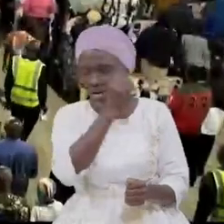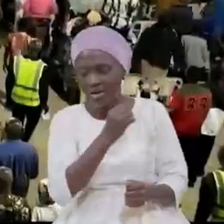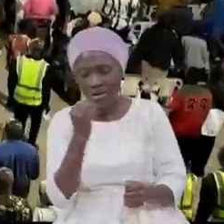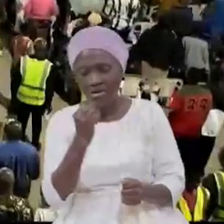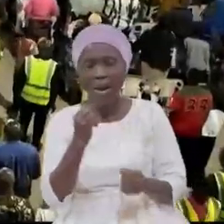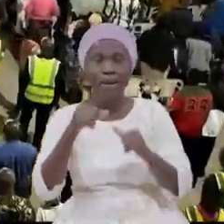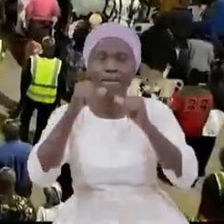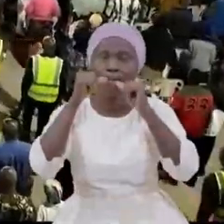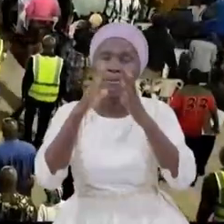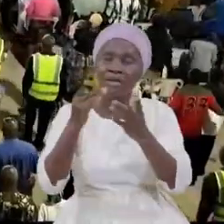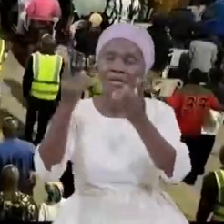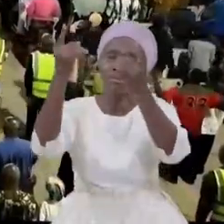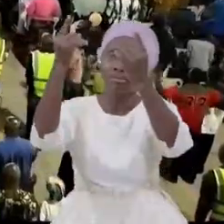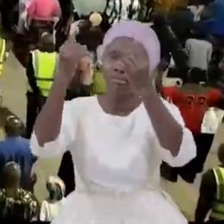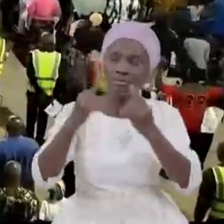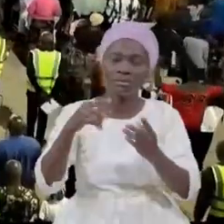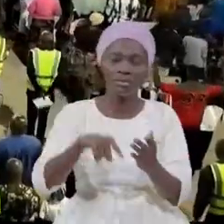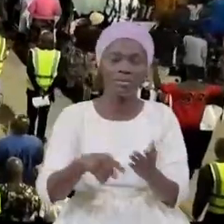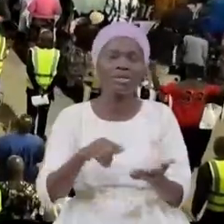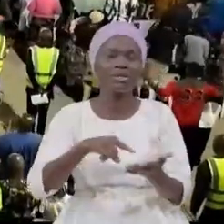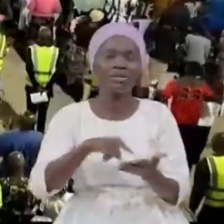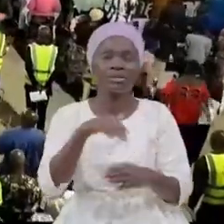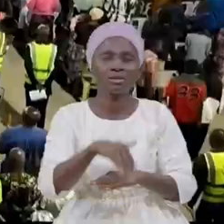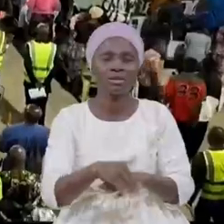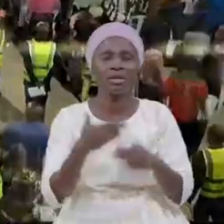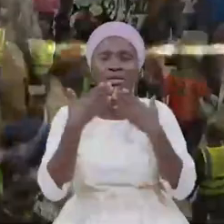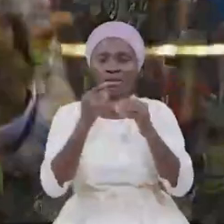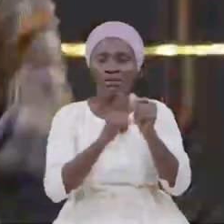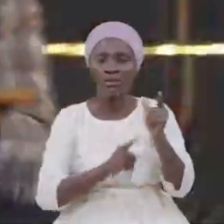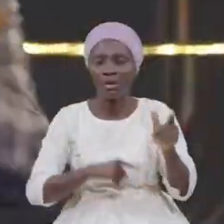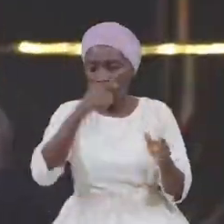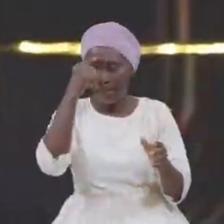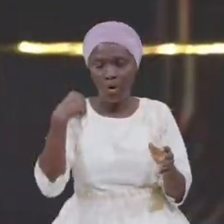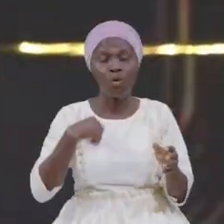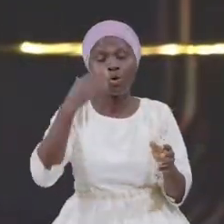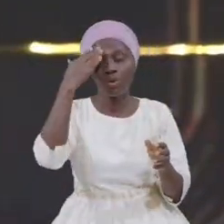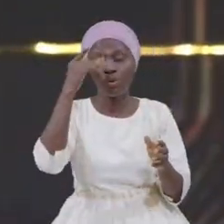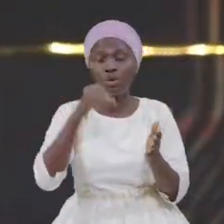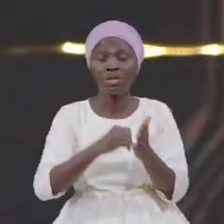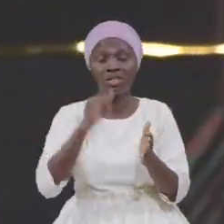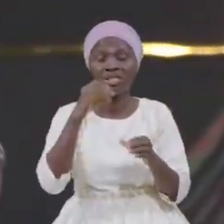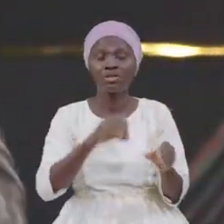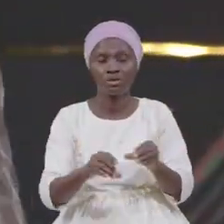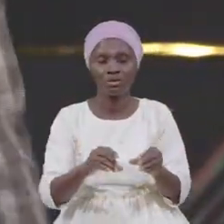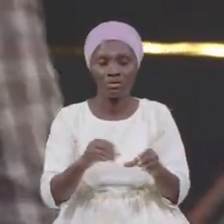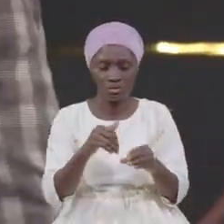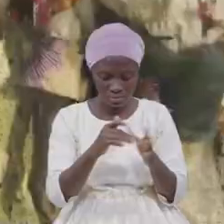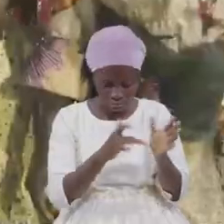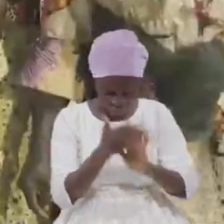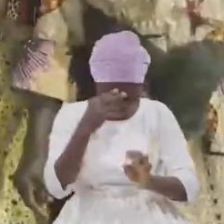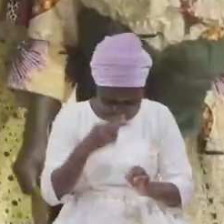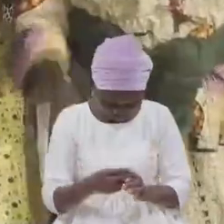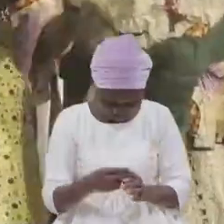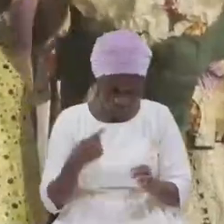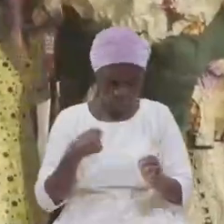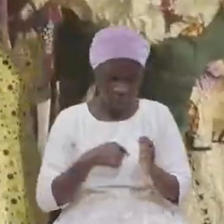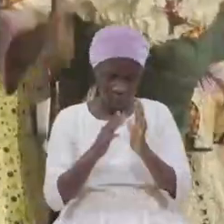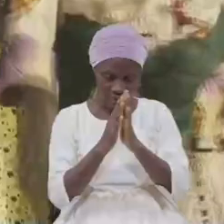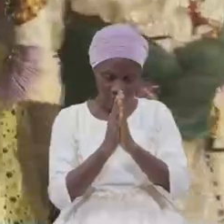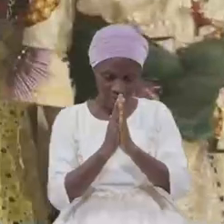pour chacun. Merci pour l'exaucement. Au nom de Jésus, nous